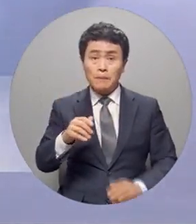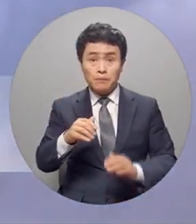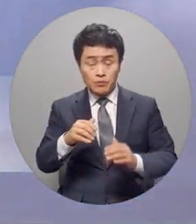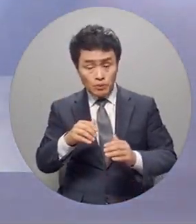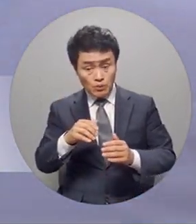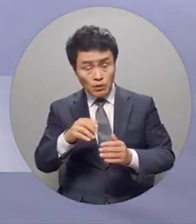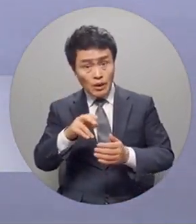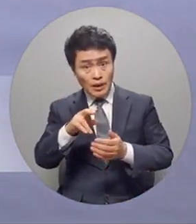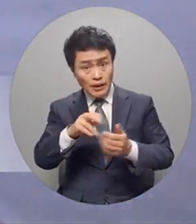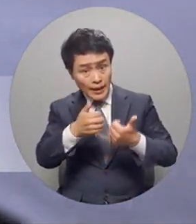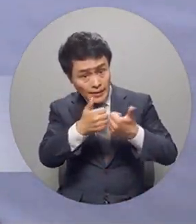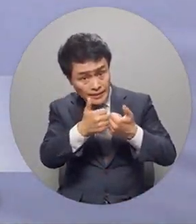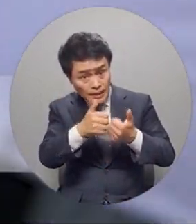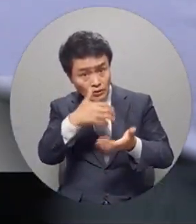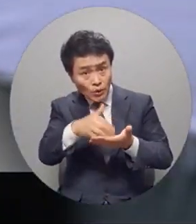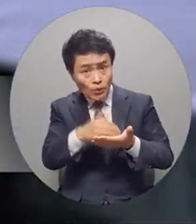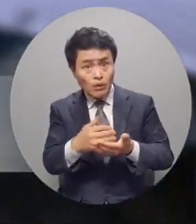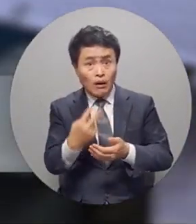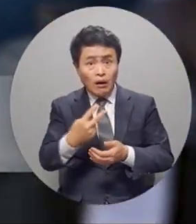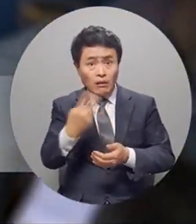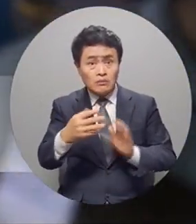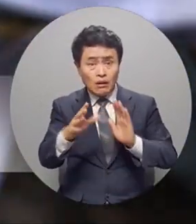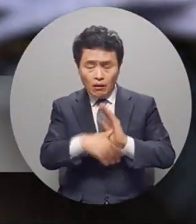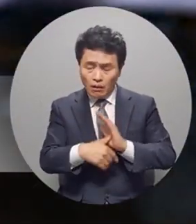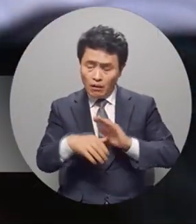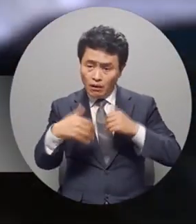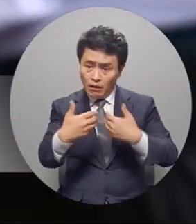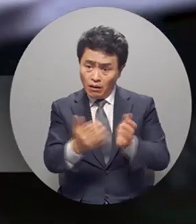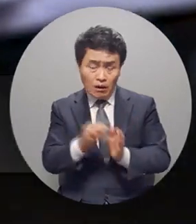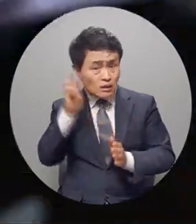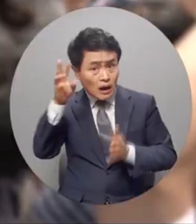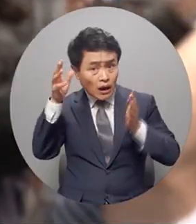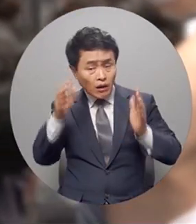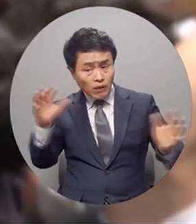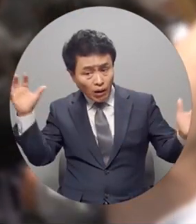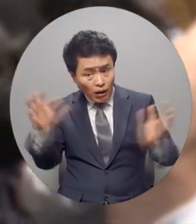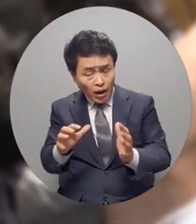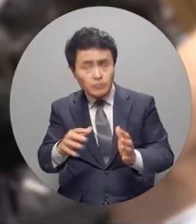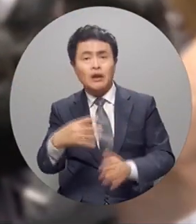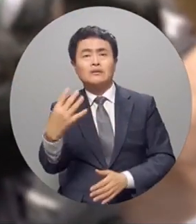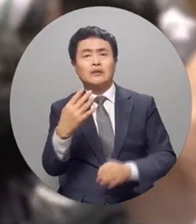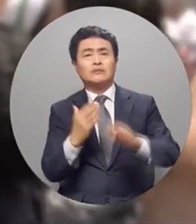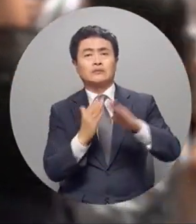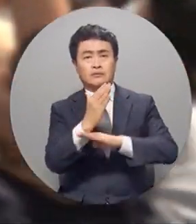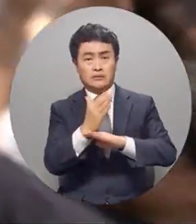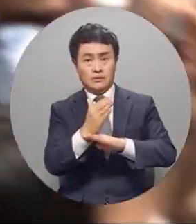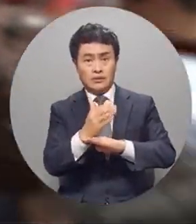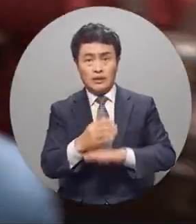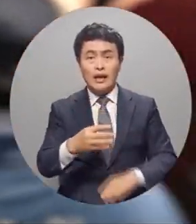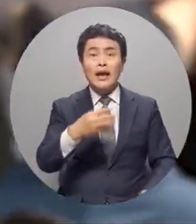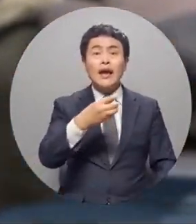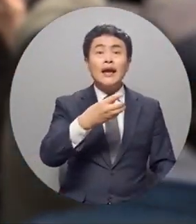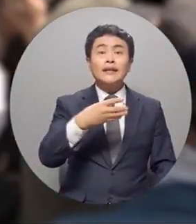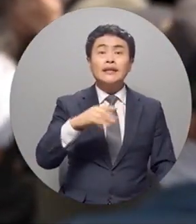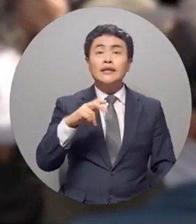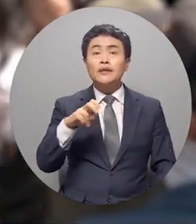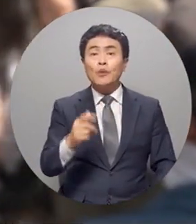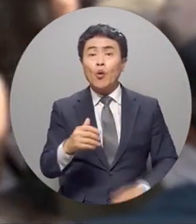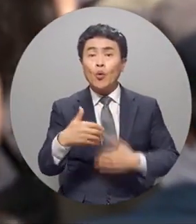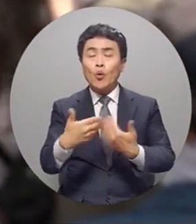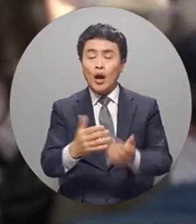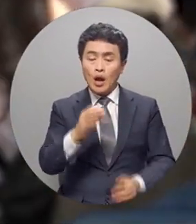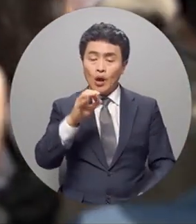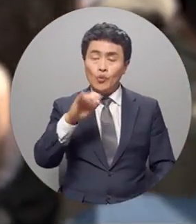건이 추가되면서 지난 사흘간 누적 4천 건을 넘었습니다. 하지만 팀원과 위메프 모두 피해 규모조차